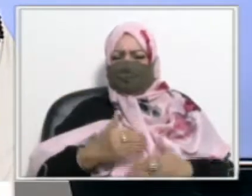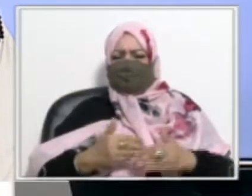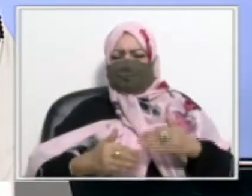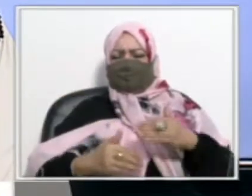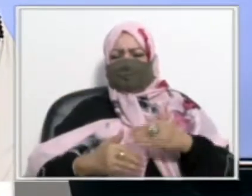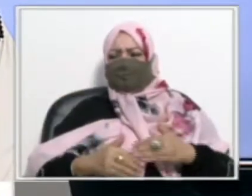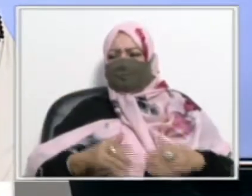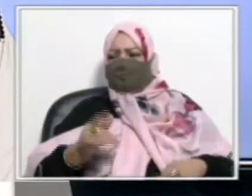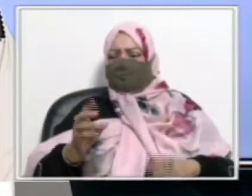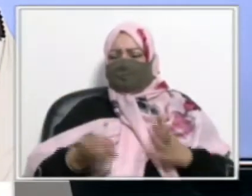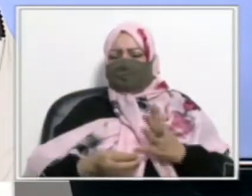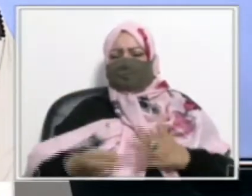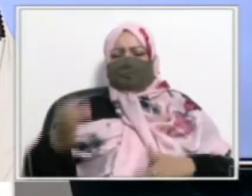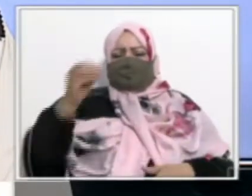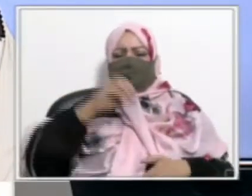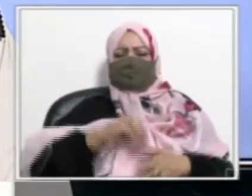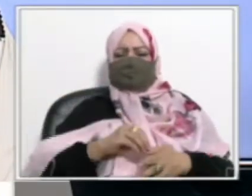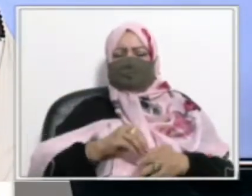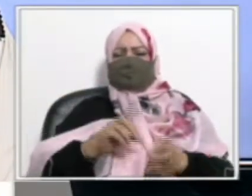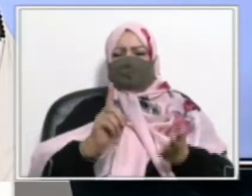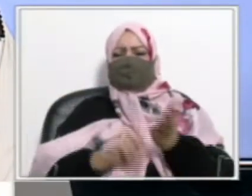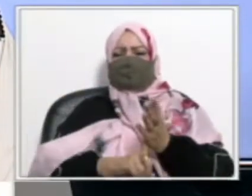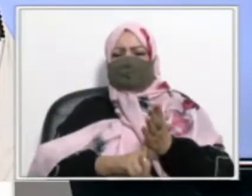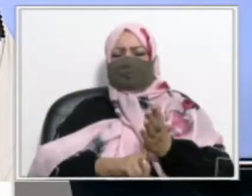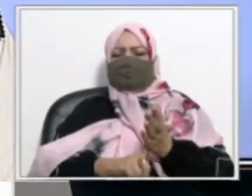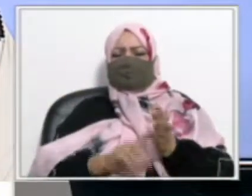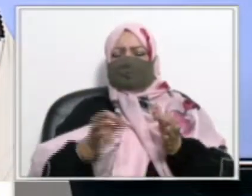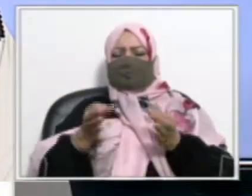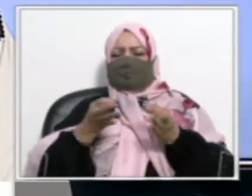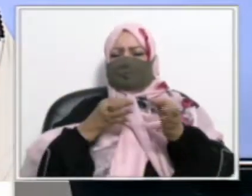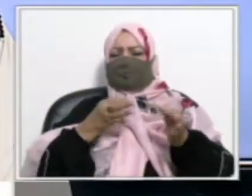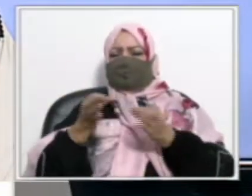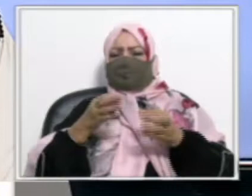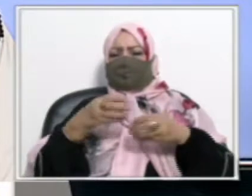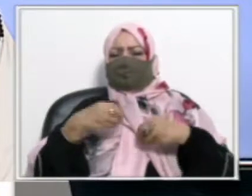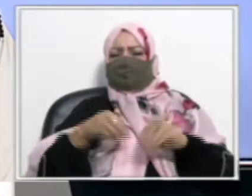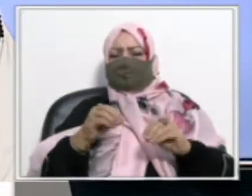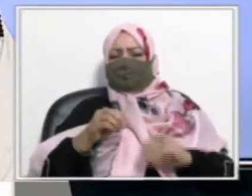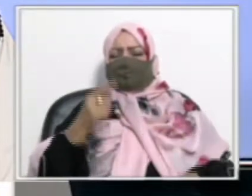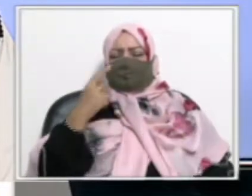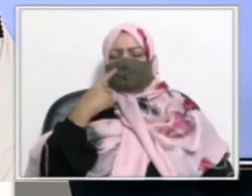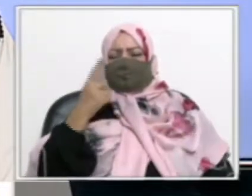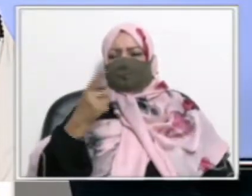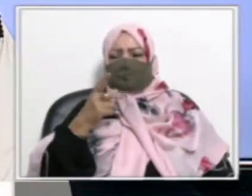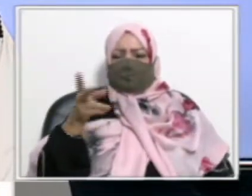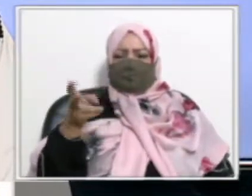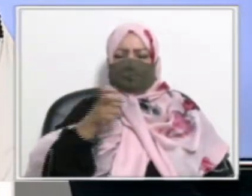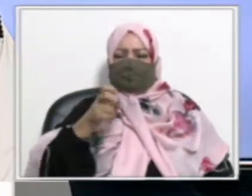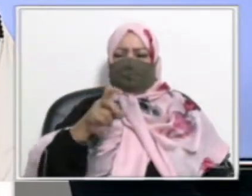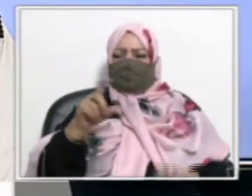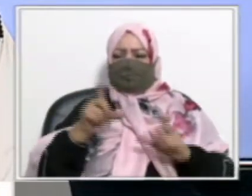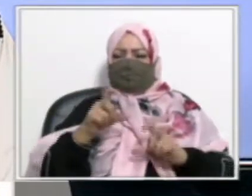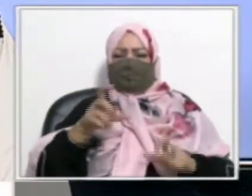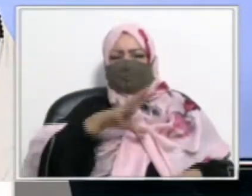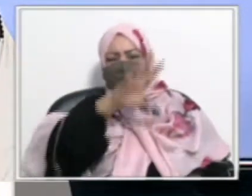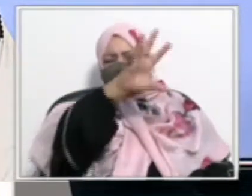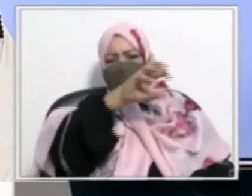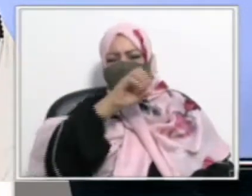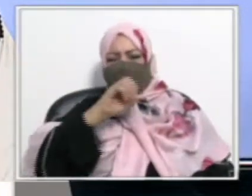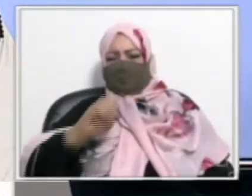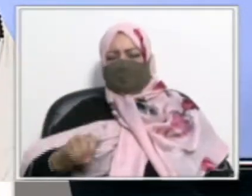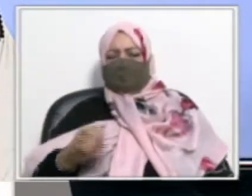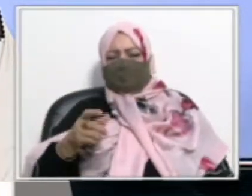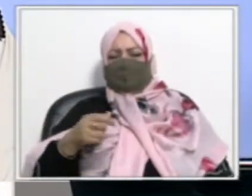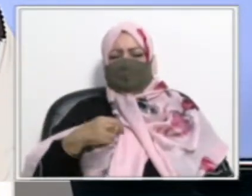البضاعة من المصرف ووقع عليها، وهم في نفس الوقت يمشوا بعد ما أنت توقع مع يقول لك جيب البضاعة